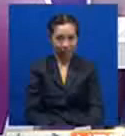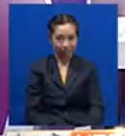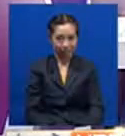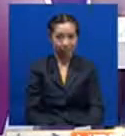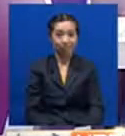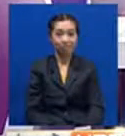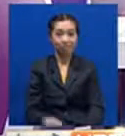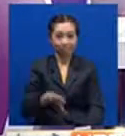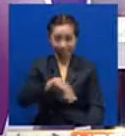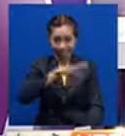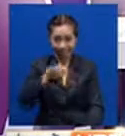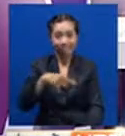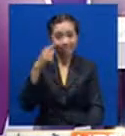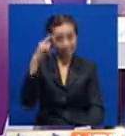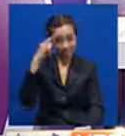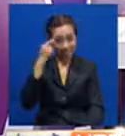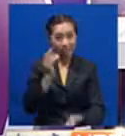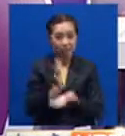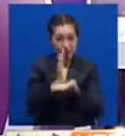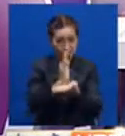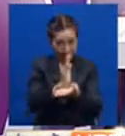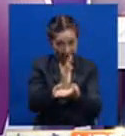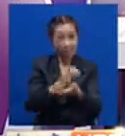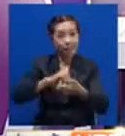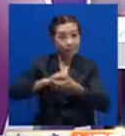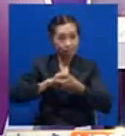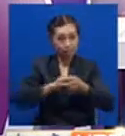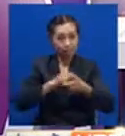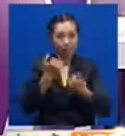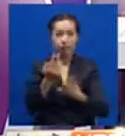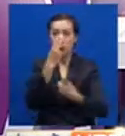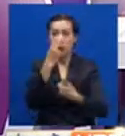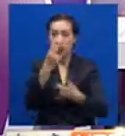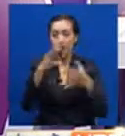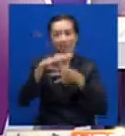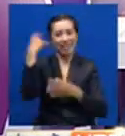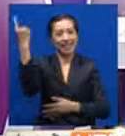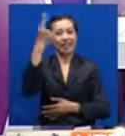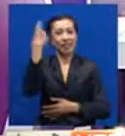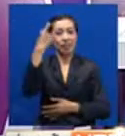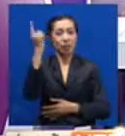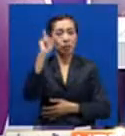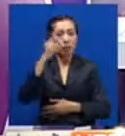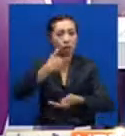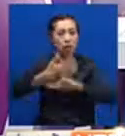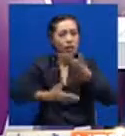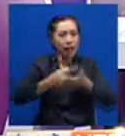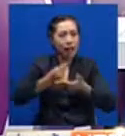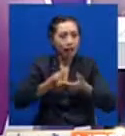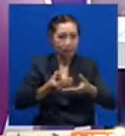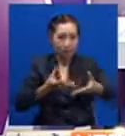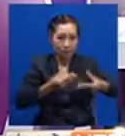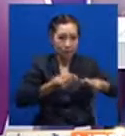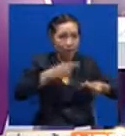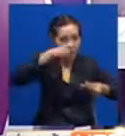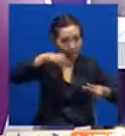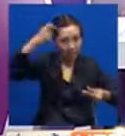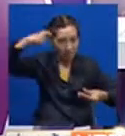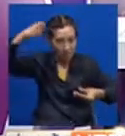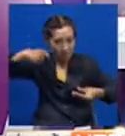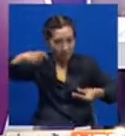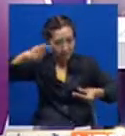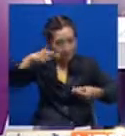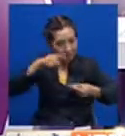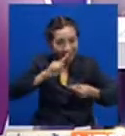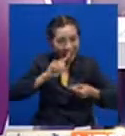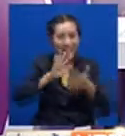สีส้มเป็นผู้ให้กันแล้วนะคะเขาเช้าช่วงนี้พาคุณผู้ชมไปดูบรรยากาศการท่องเที่ยวที่บริเวณตลาดนัด 2แผ่นดินค่ะให้เมนส์มากันบ้างนะคะ